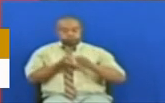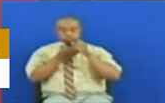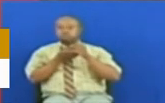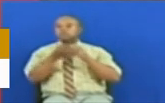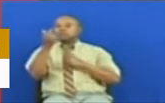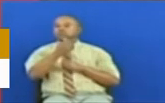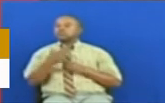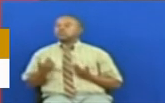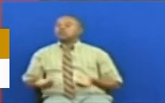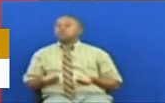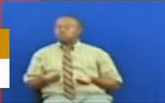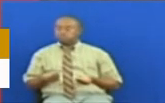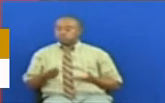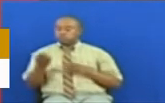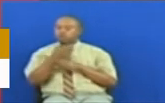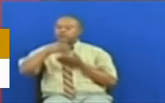rasilimali hii muhimu.